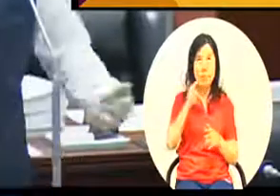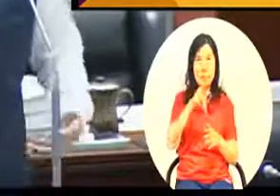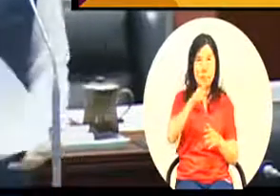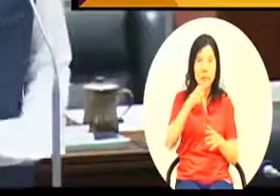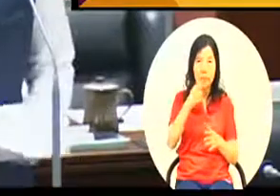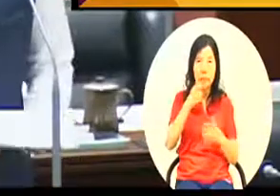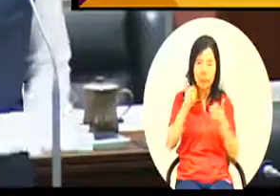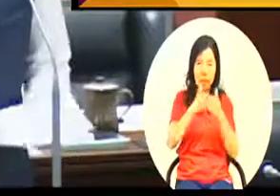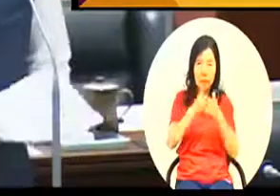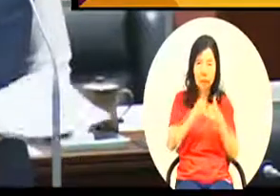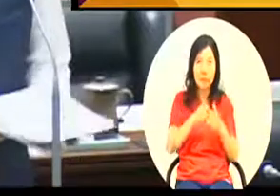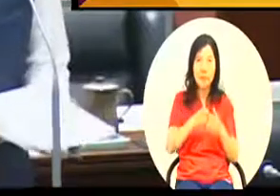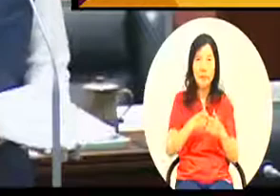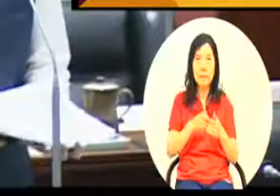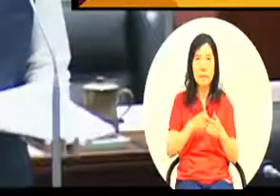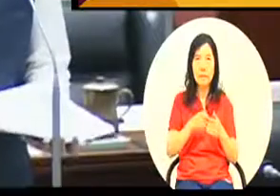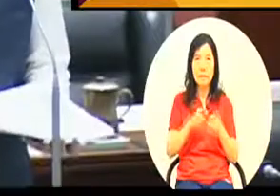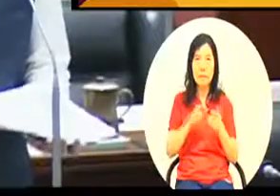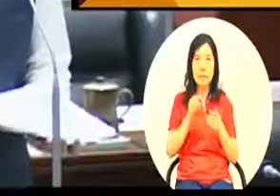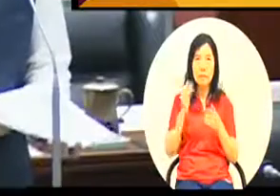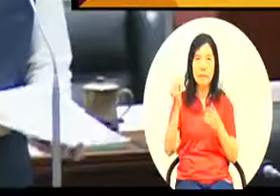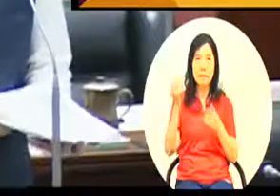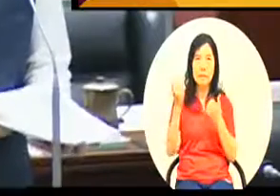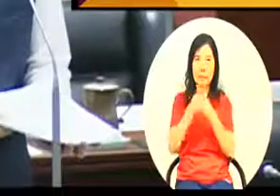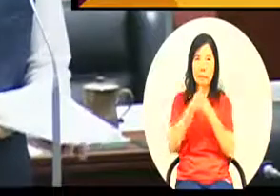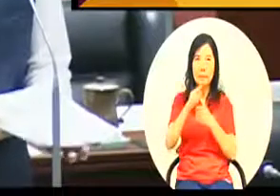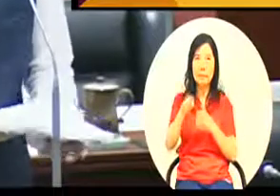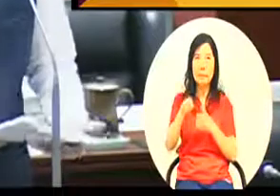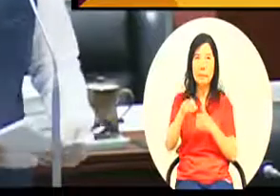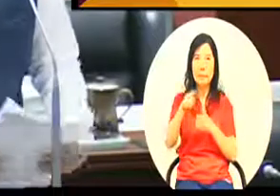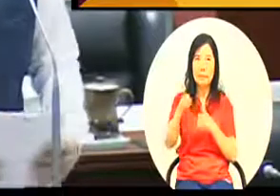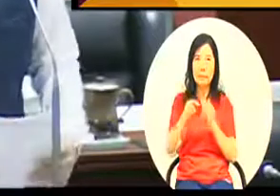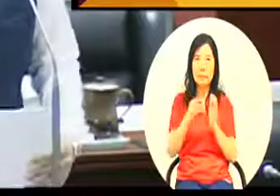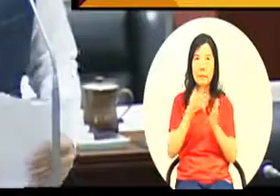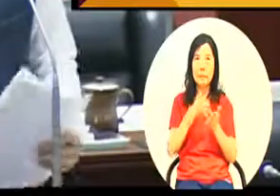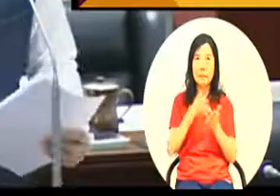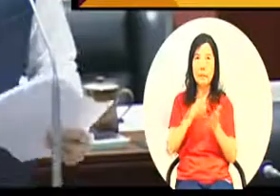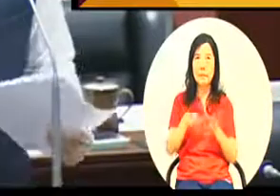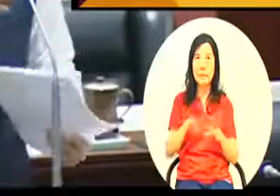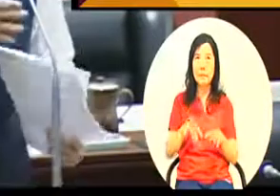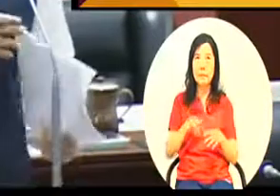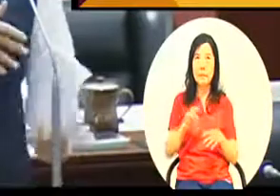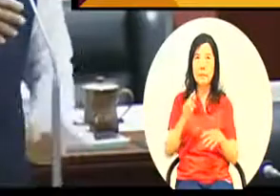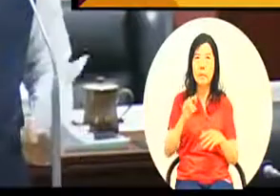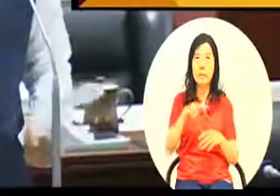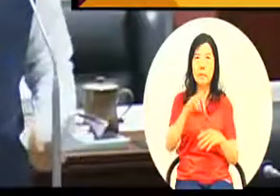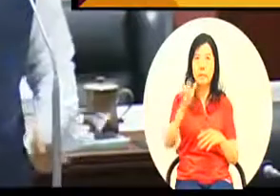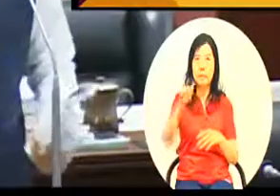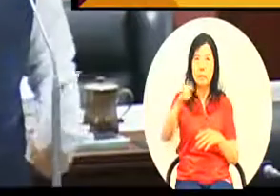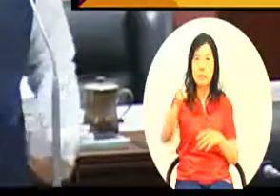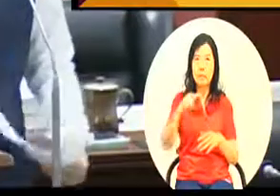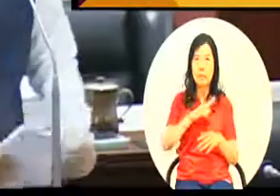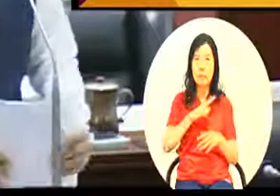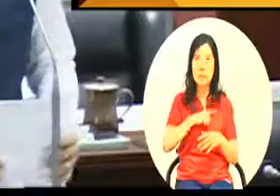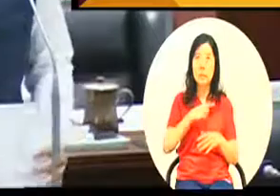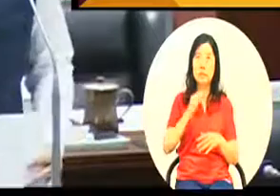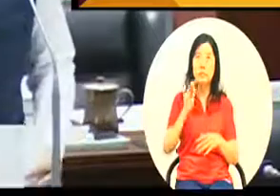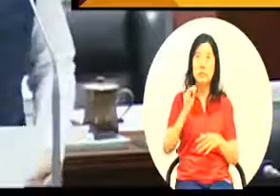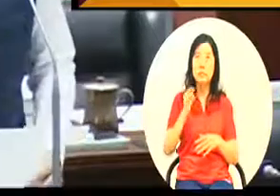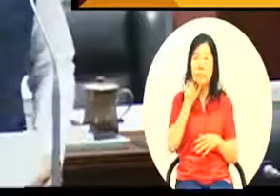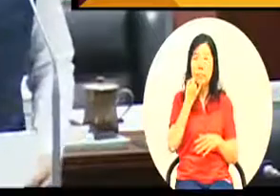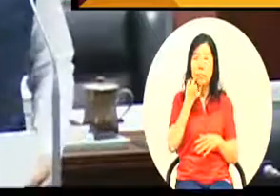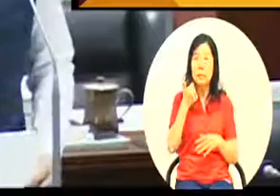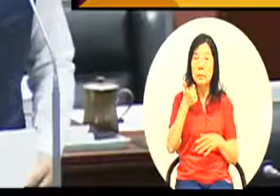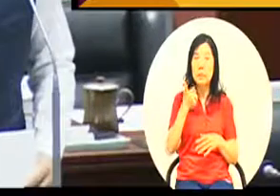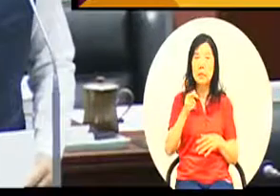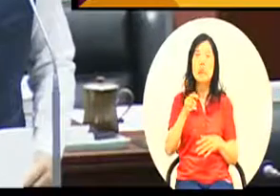场发声，表达他们自己其实是很愤怒的啦。你们家长，那老师，那你们有本事，你们带回去自己教就好了，